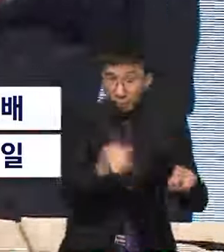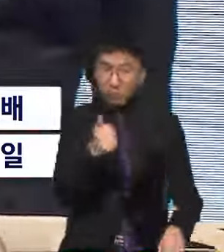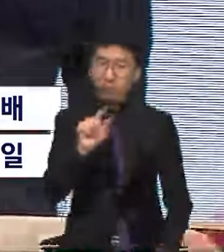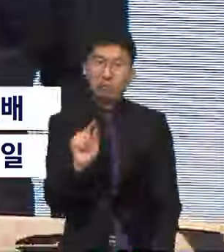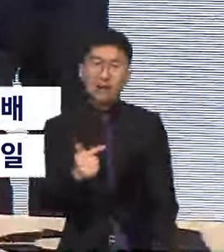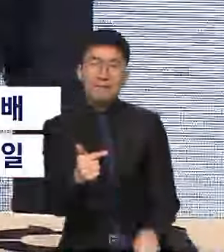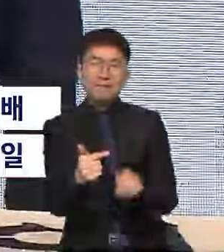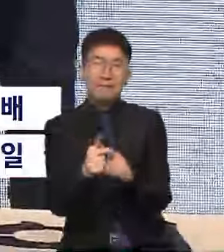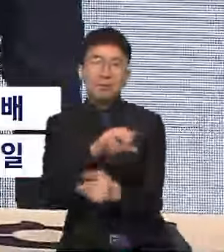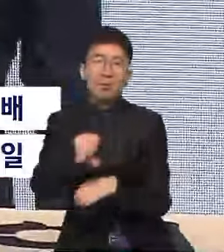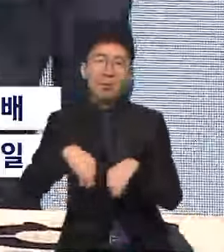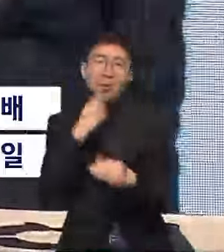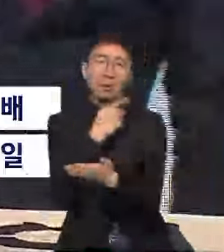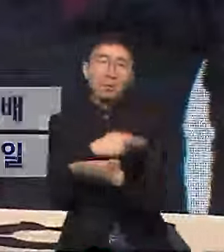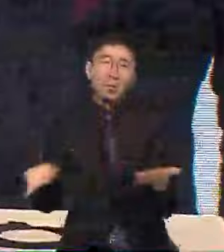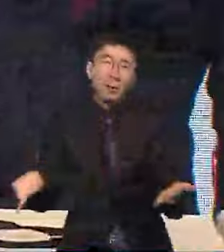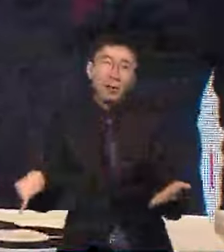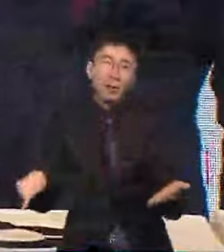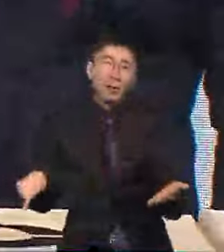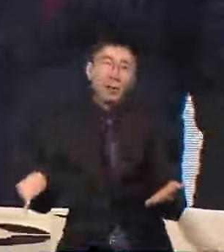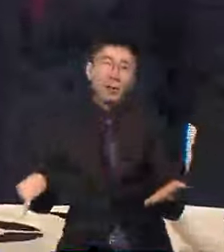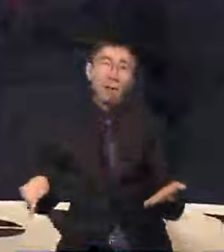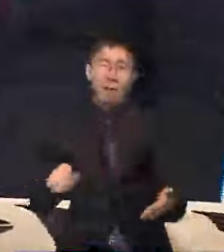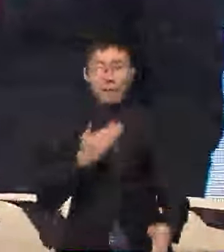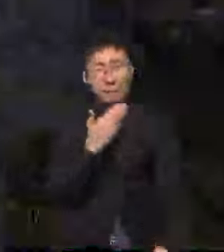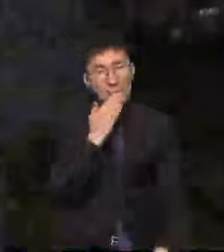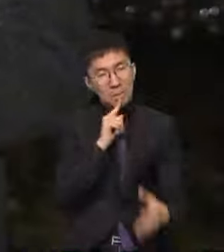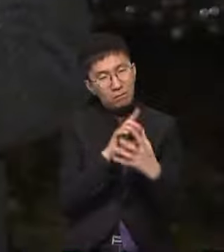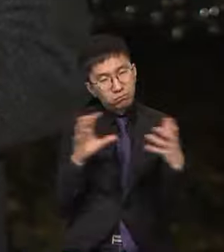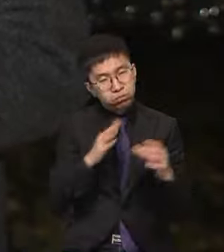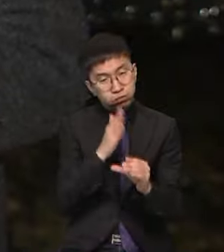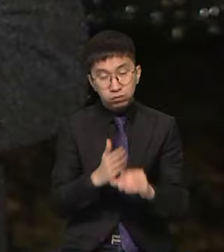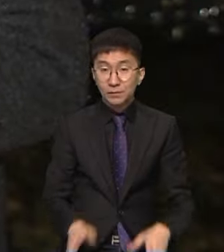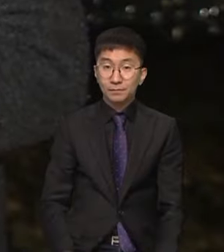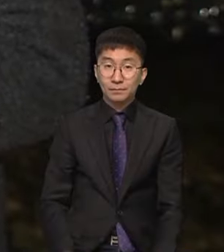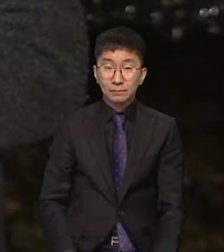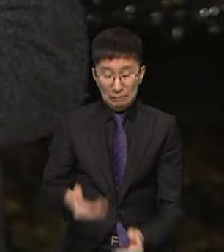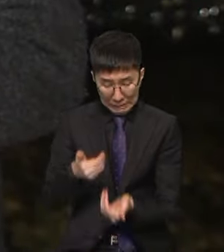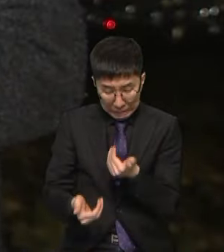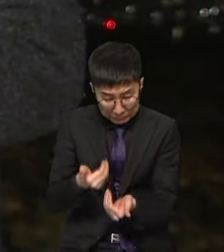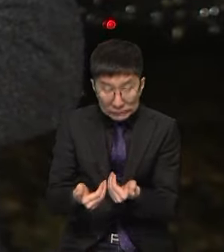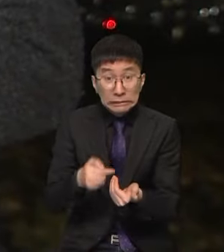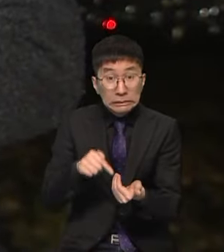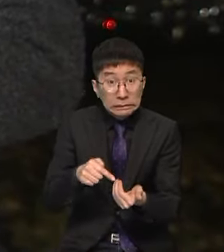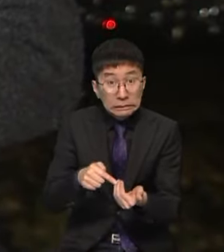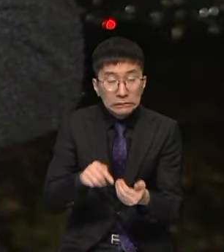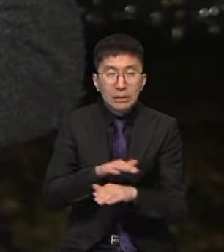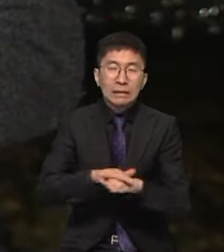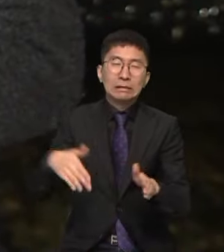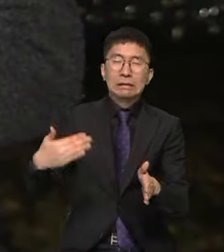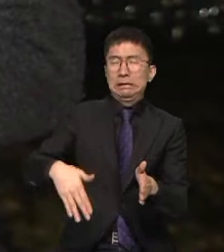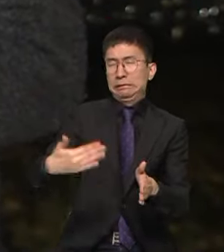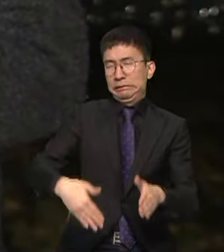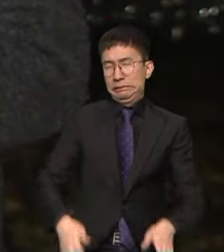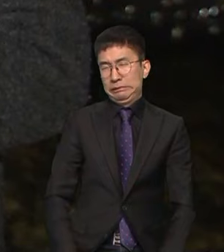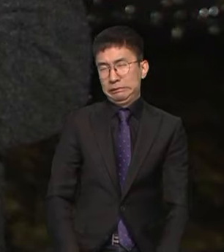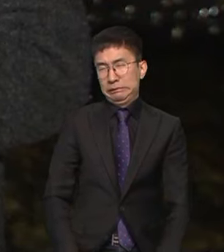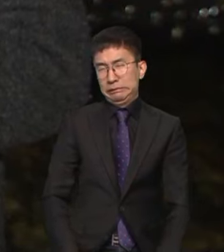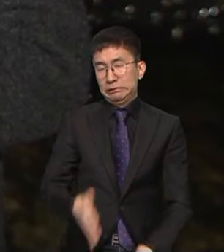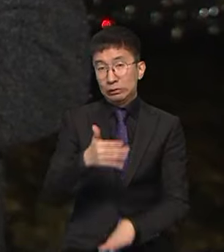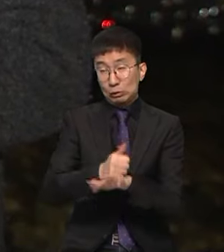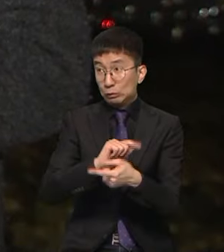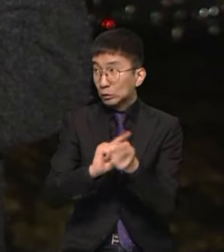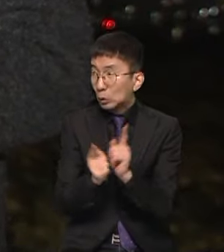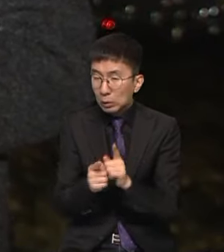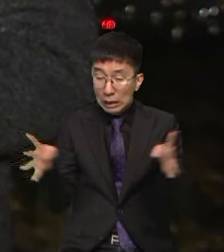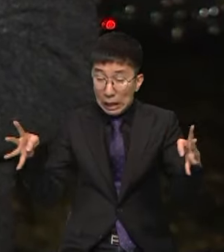리더십에 금이 갈 수밖에 없다는 점은 부담 요소입니다. 갈등의 근본 원인이 해소되지 않은 만큼 양측이 받아들일 수 있는